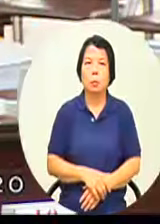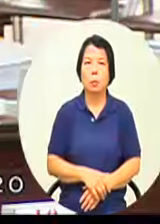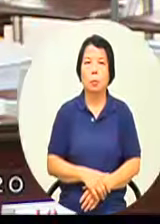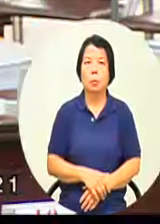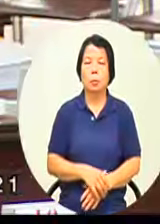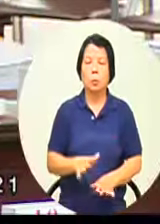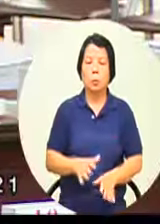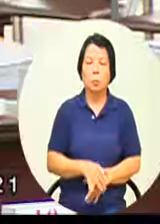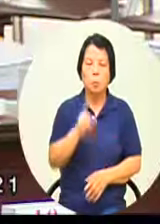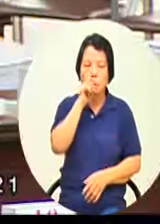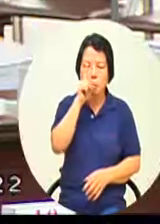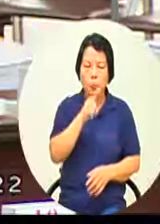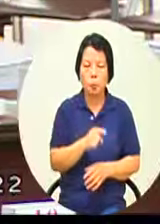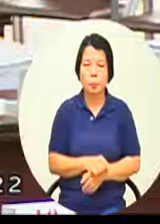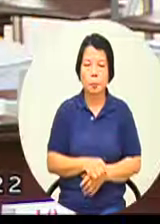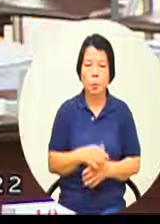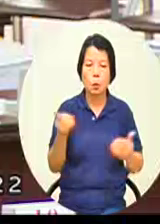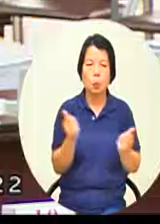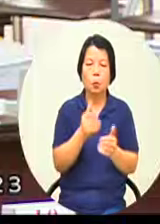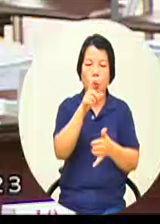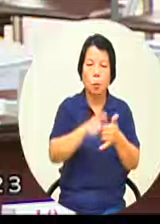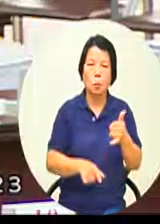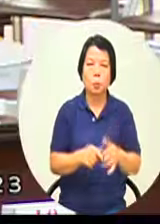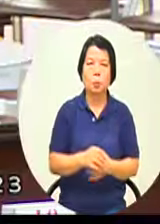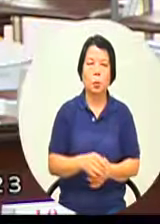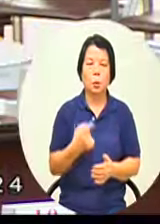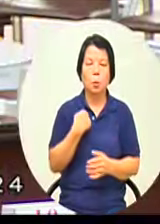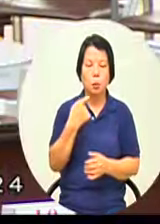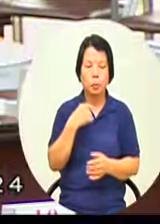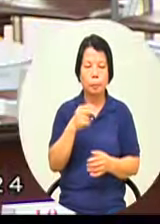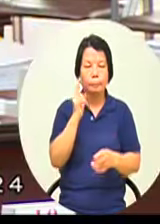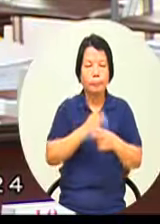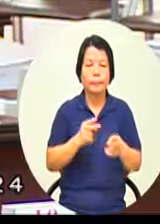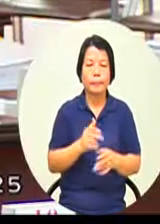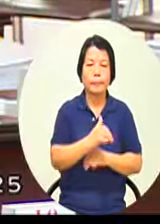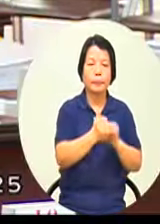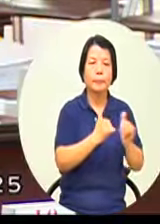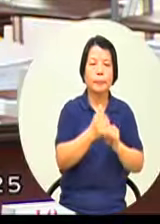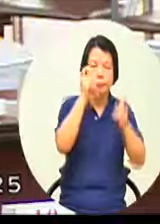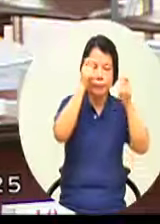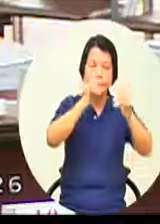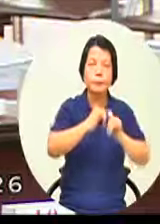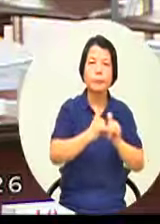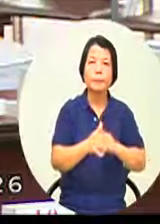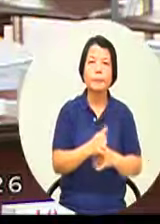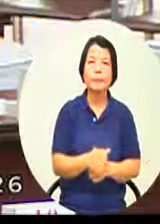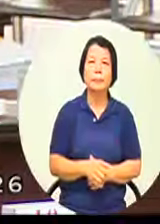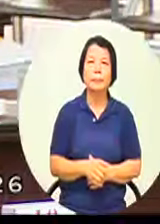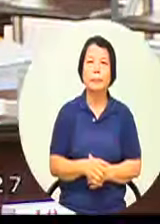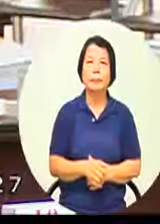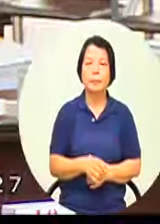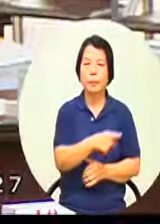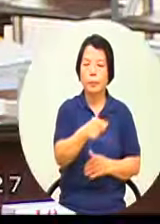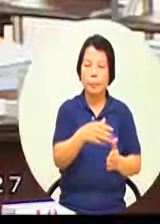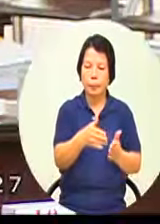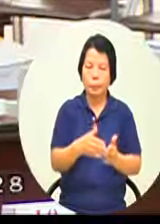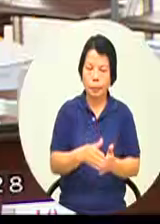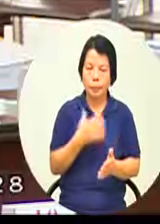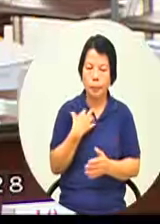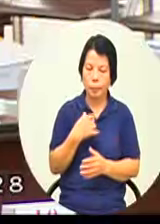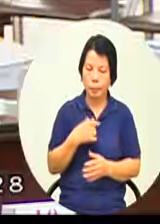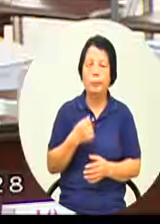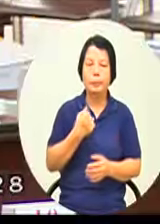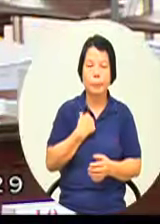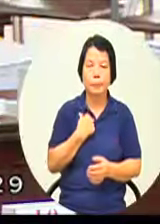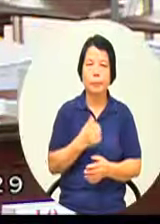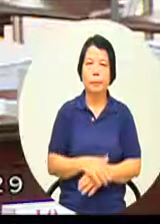这个污水的这个问题，对不对？哈、哦，这个问题，我相信咱高雄市民呢，高雄市的市民呢，也是非常的有对这有一个认知啊，